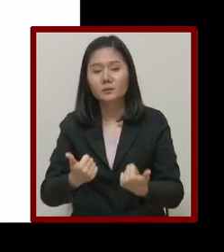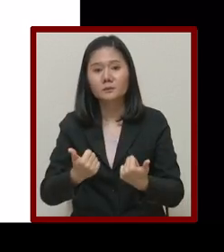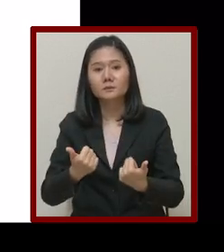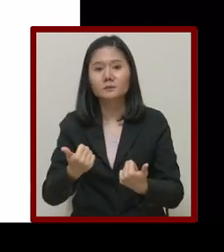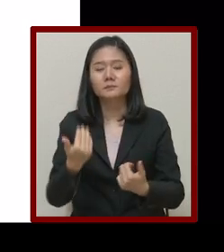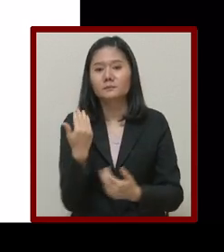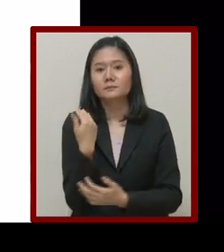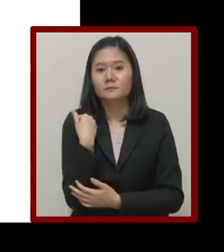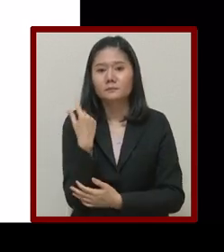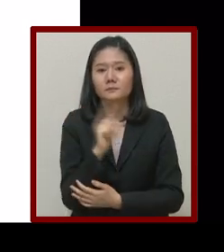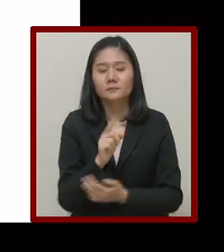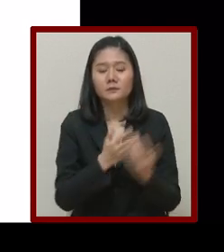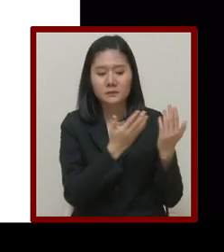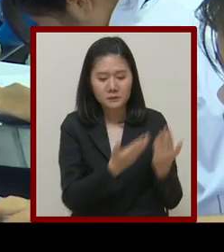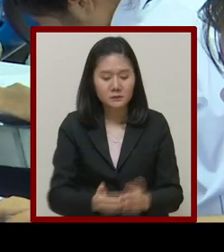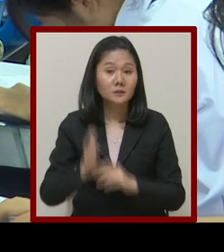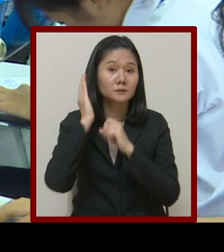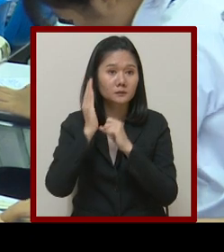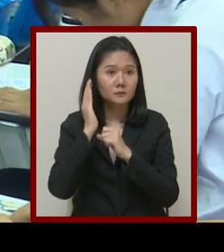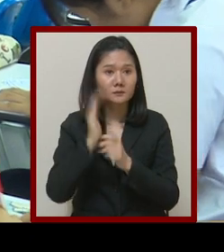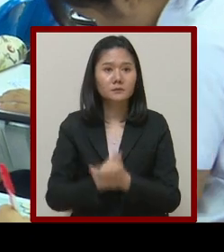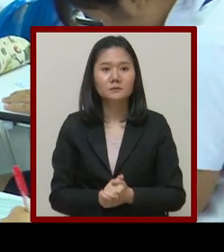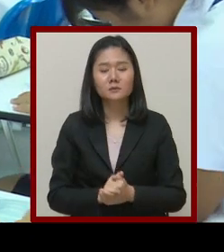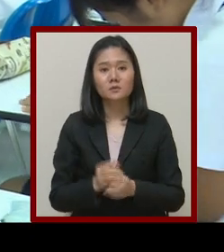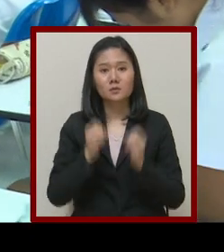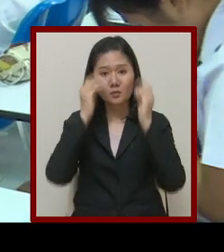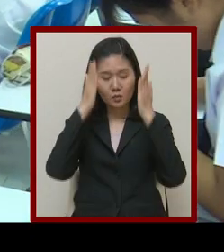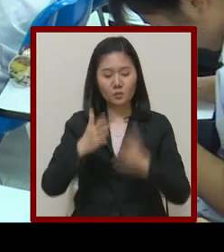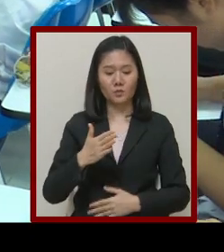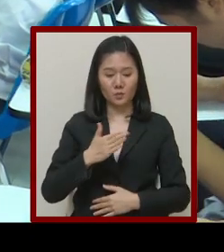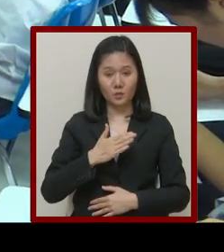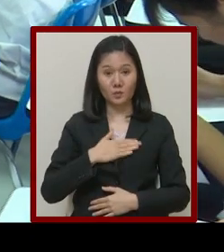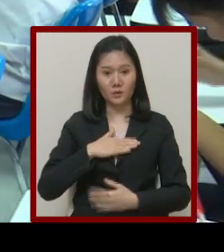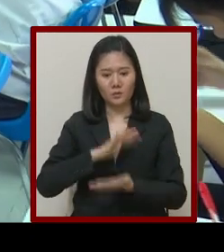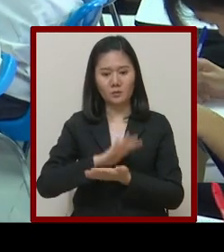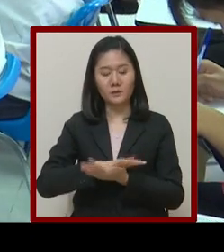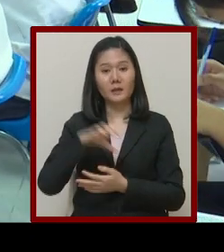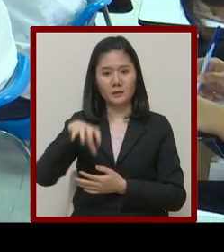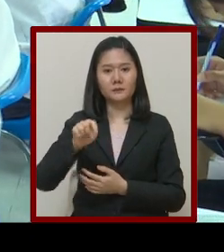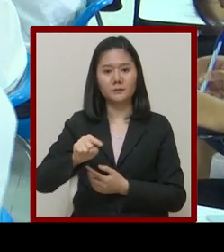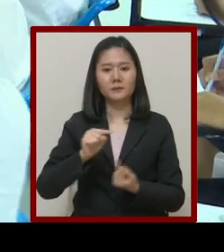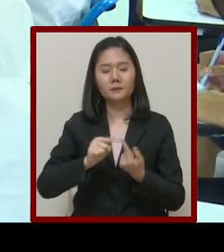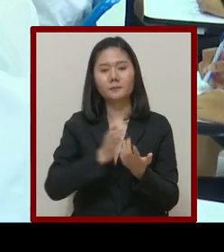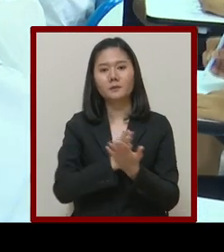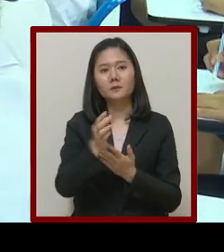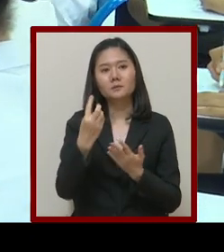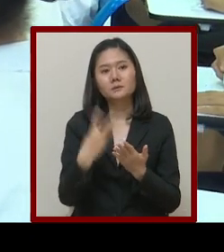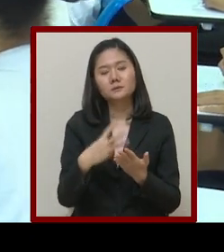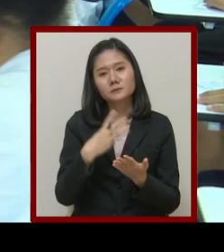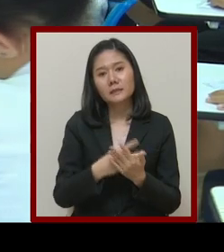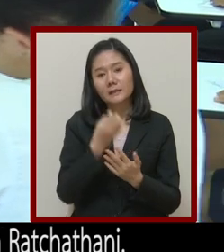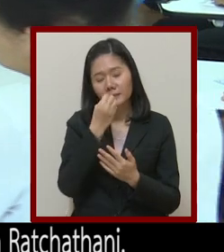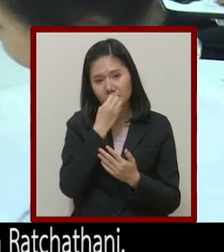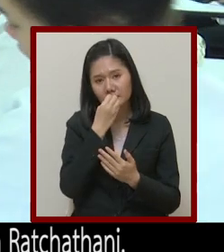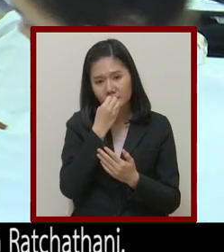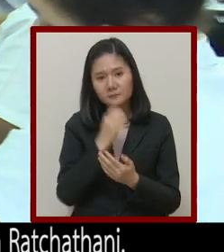ะมีการเชิญวิทยากรนะคะเป็นคุณครูของเรานี่แหละแต่ว่าเป็นในแผนกของวิชาอาห